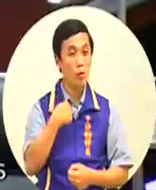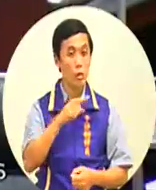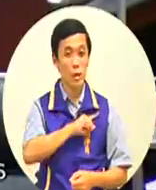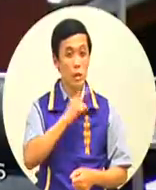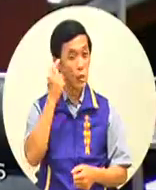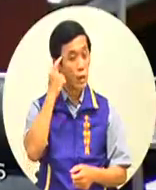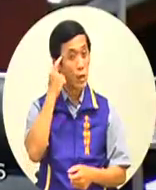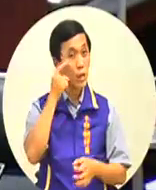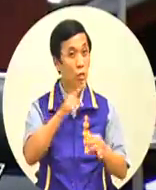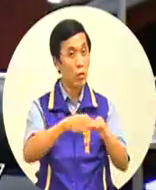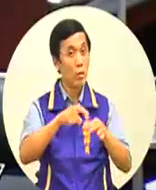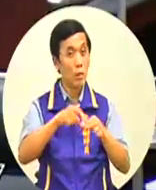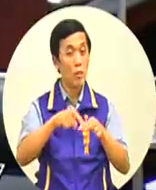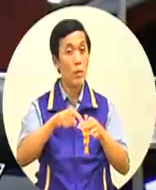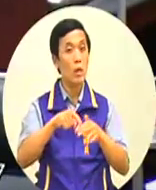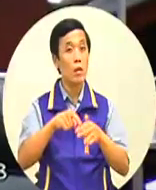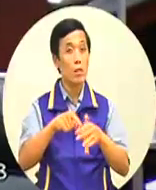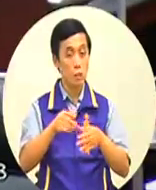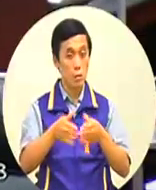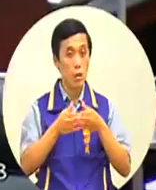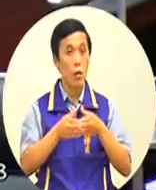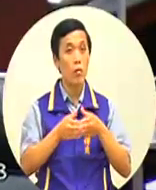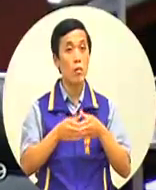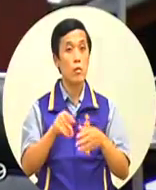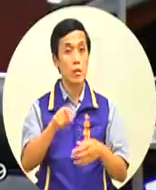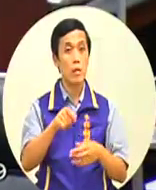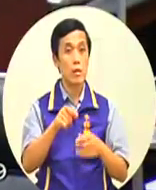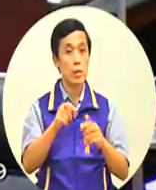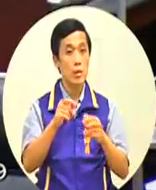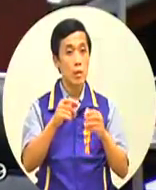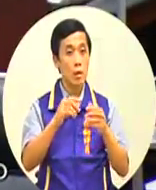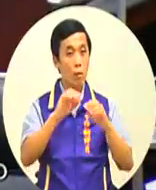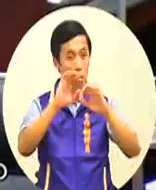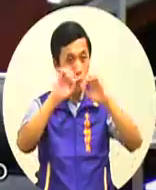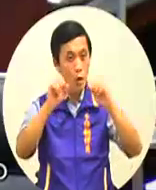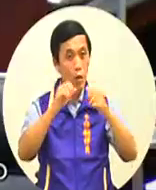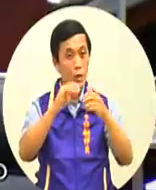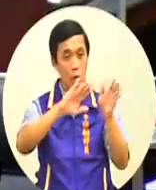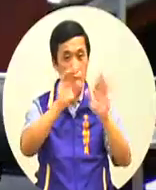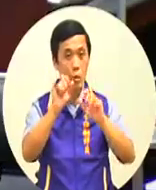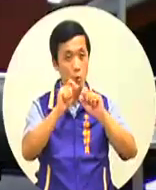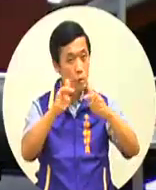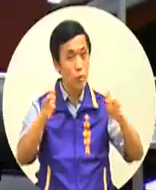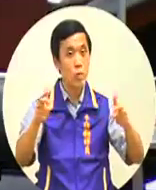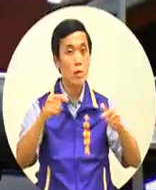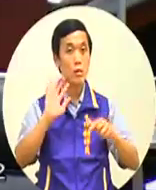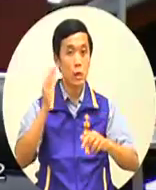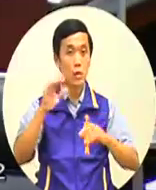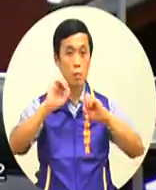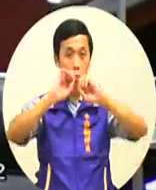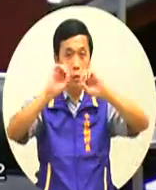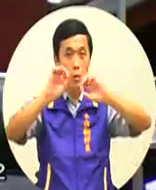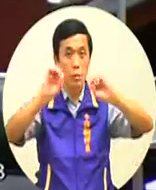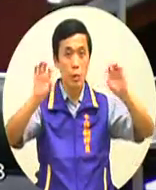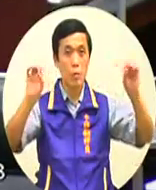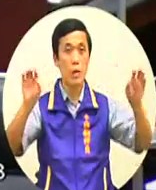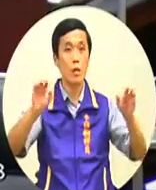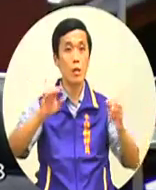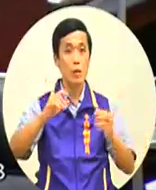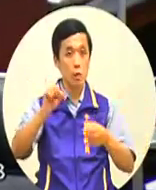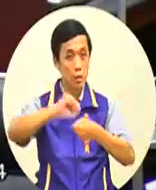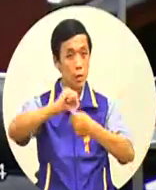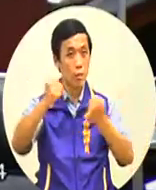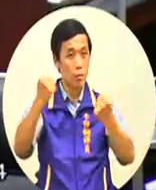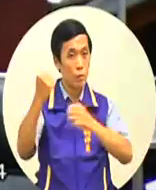囡仔爱做些有诶无诶，这是一个很多方面的啦。哦，但是安尼宣传，事实讲真诶啦，真的还要加